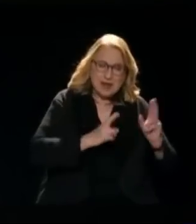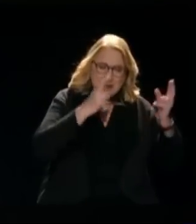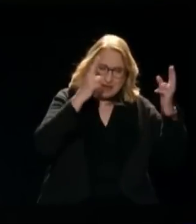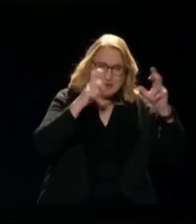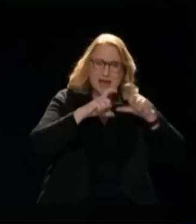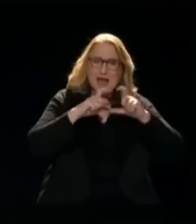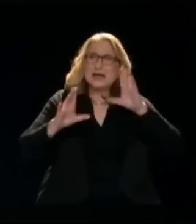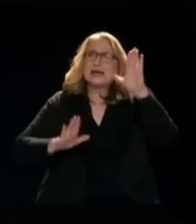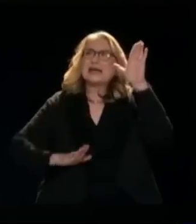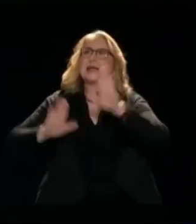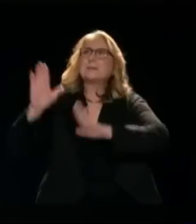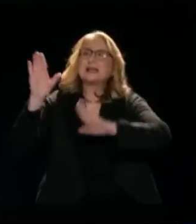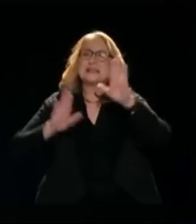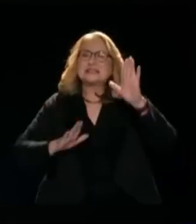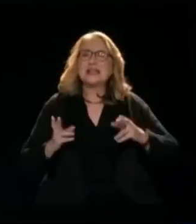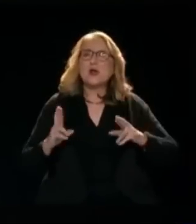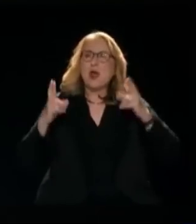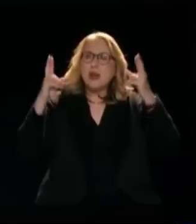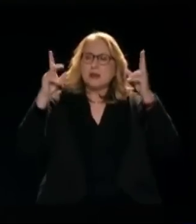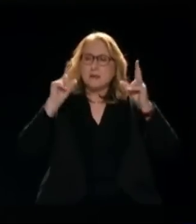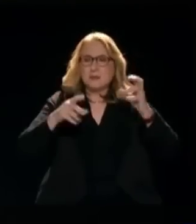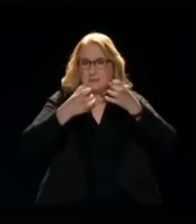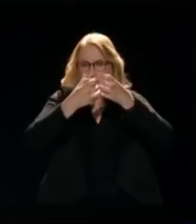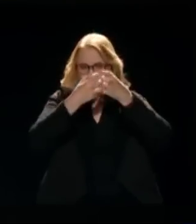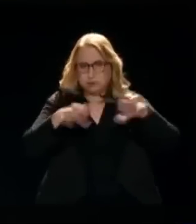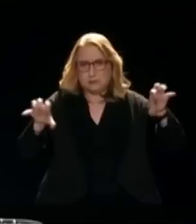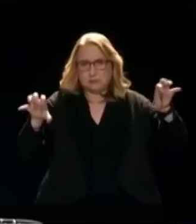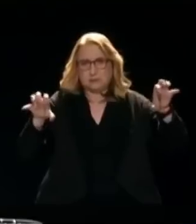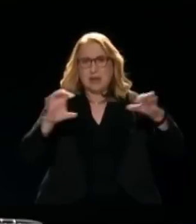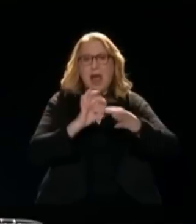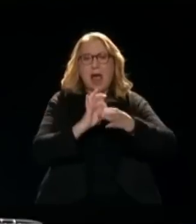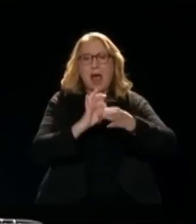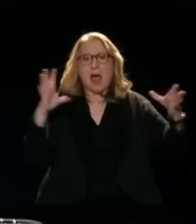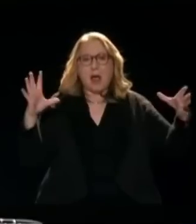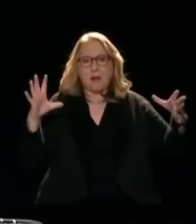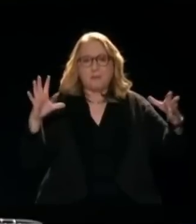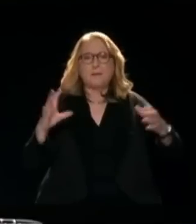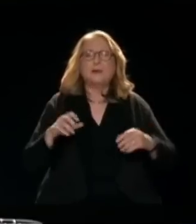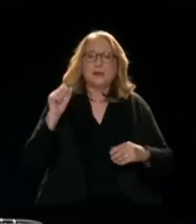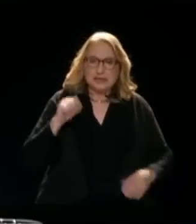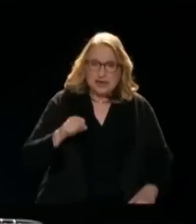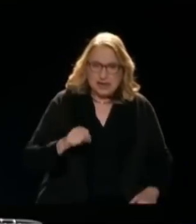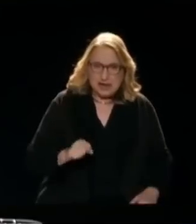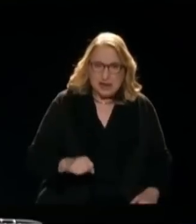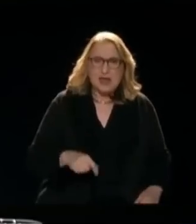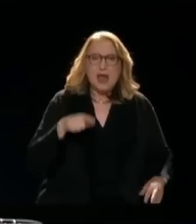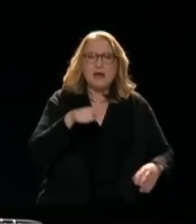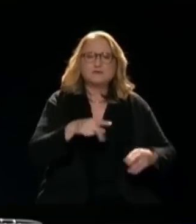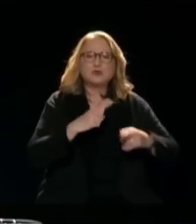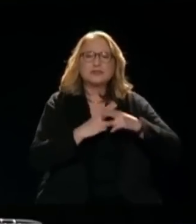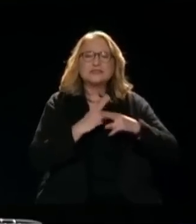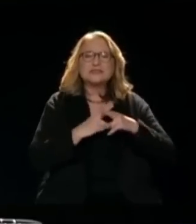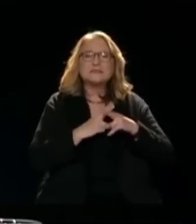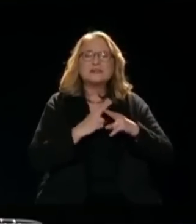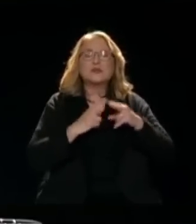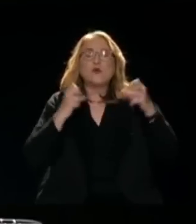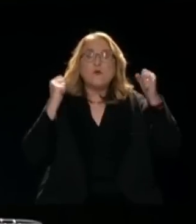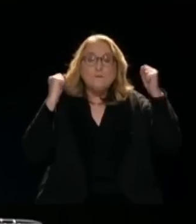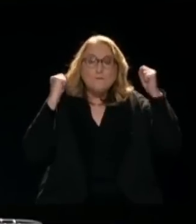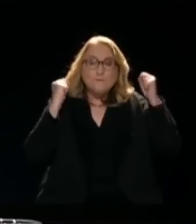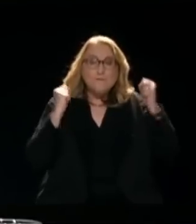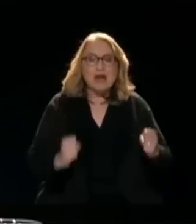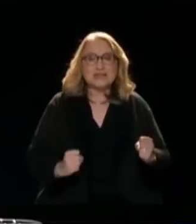συζητείτε ευρύτερα, βέβαια, στο πολιτικό διάλογο. Είναι βασικό στοιχείο για να μπορέσει να επανέλθει η ενιαία